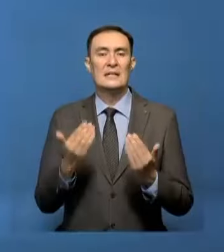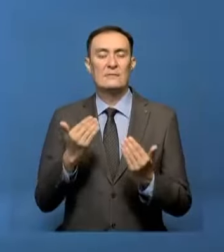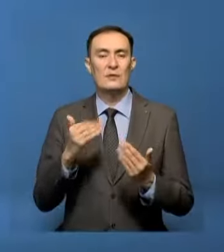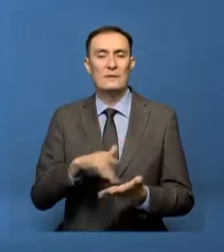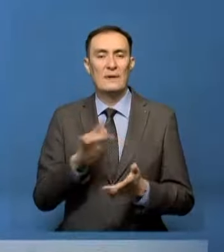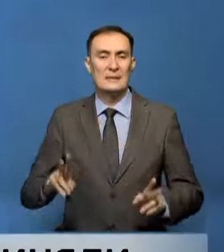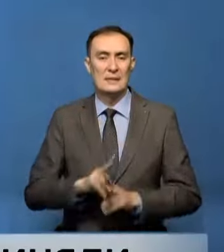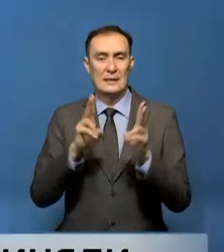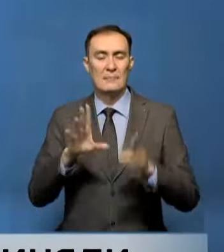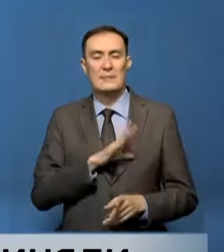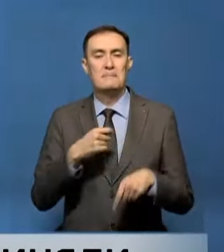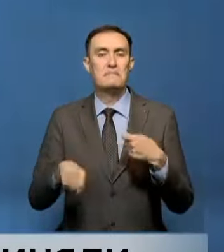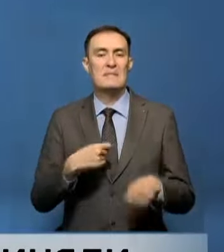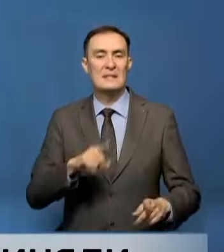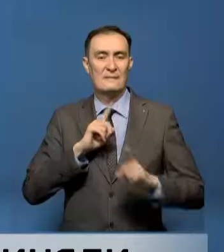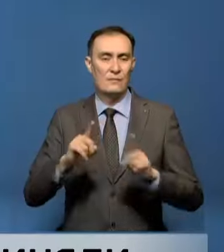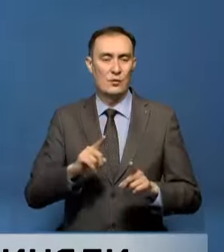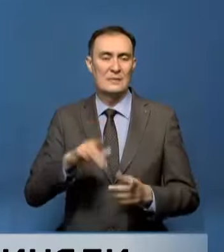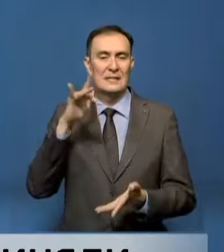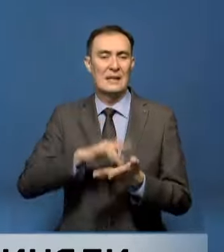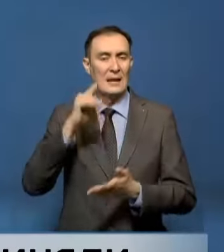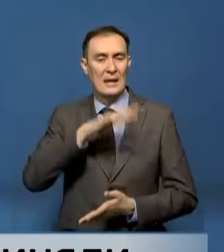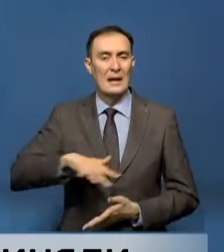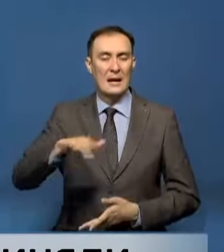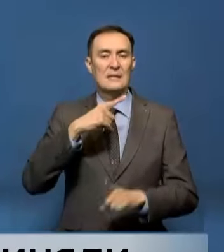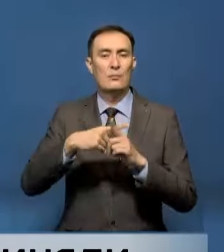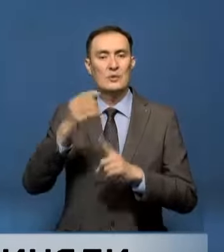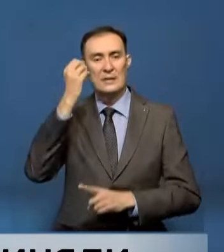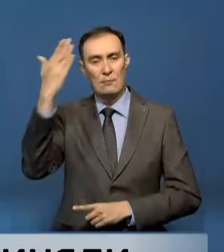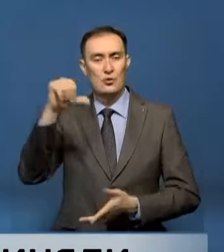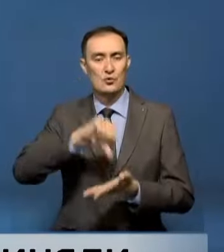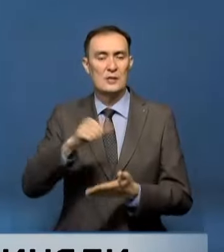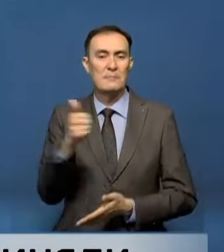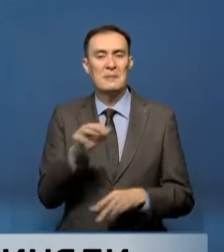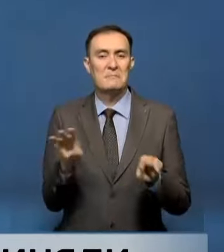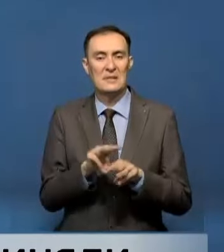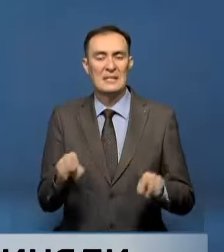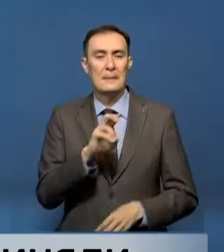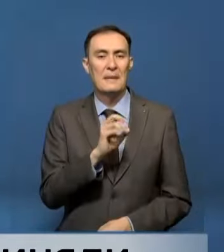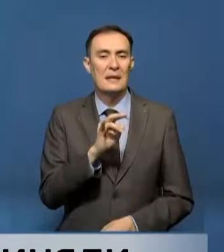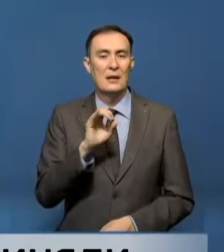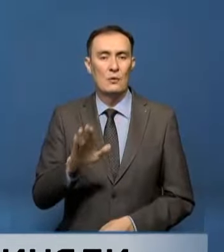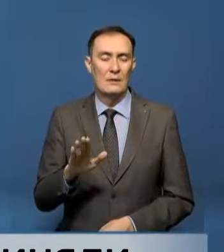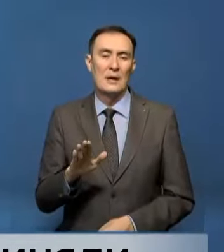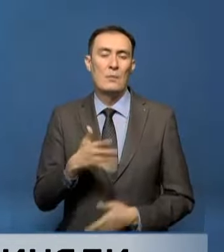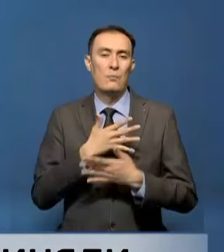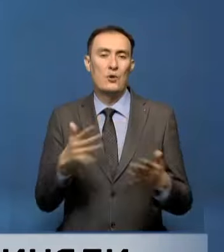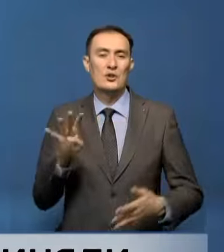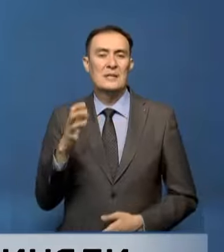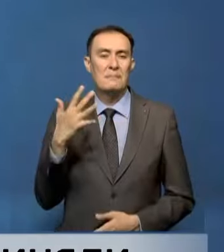Сегодня в Астане состоялся бизнес-форум диалога «Центральная Азия плюс Япония» с участием премьер-министра Олжаса Бектенова.